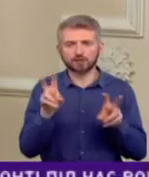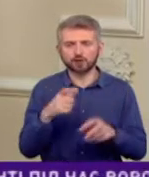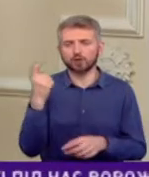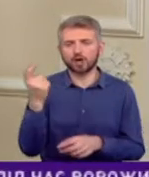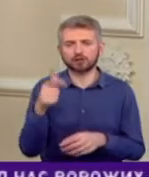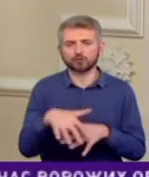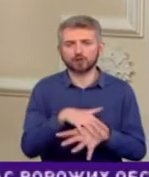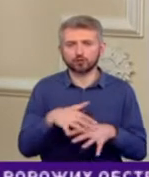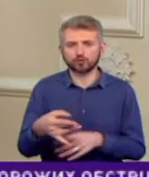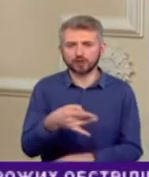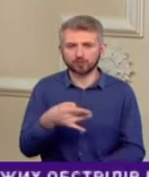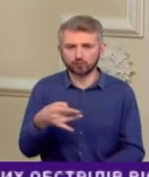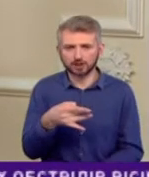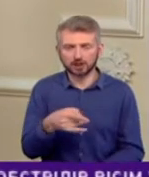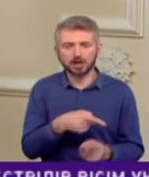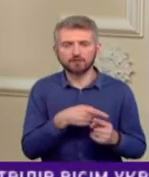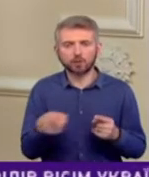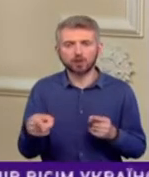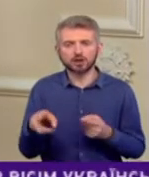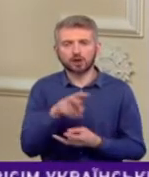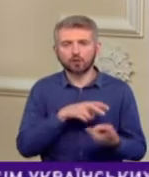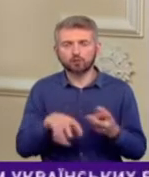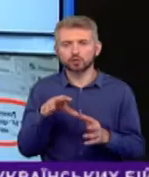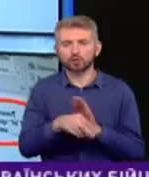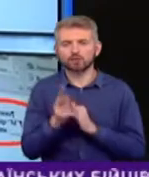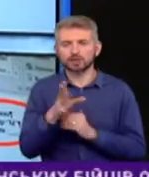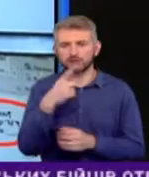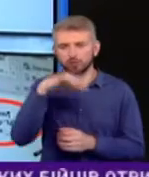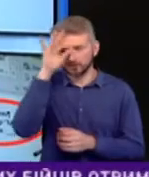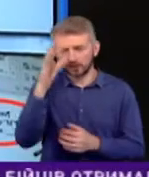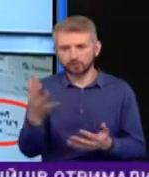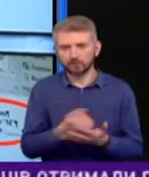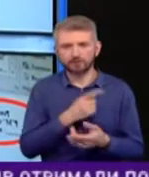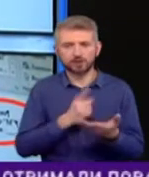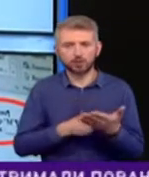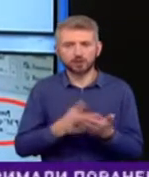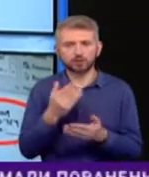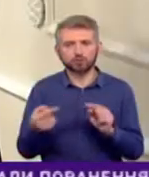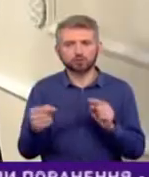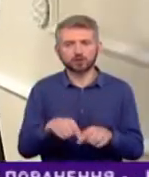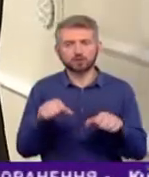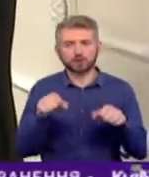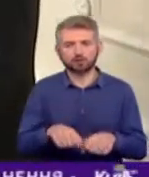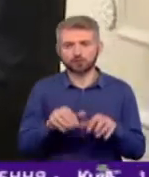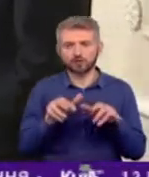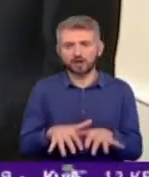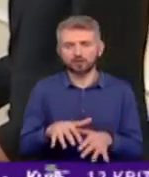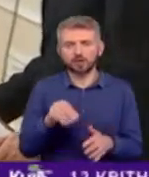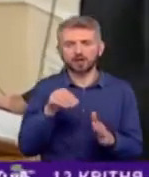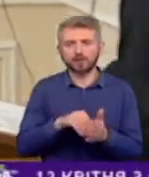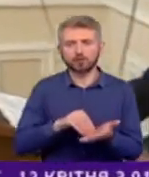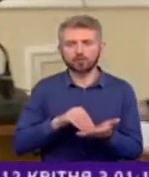Харківської народної республіки. В ході обшуку у квартирі поліцейського виявили докази його протиправної діяльності,